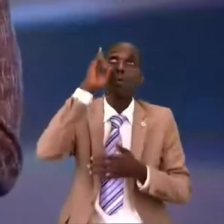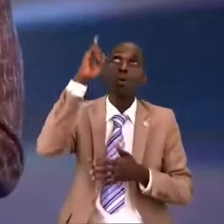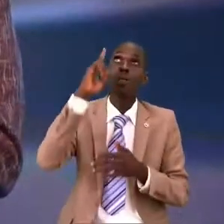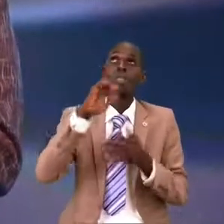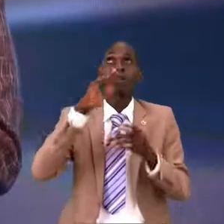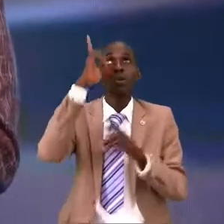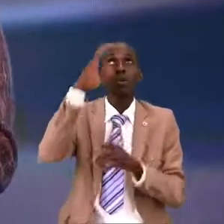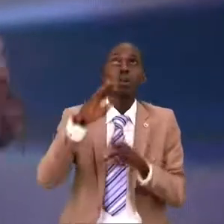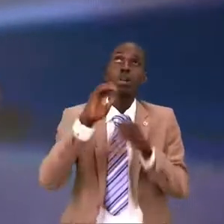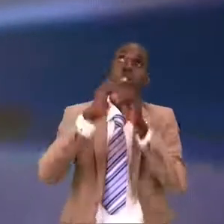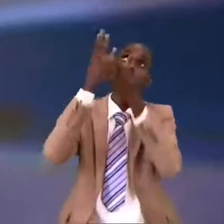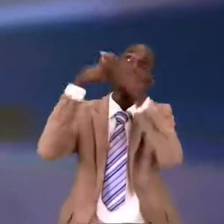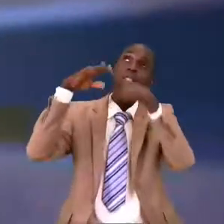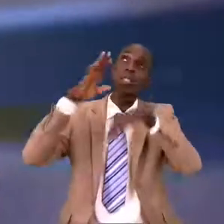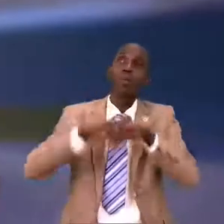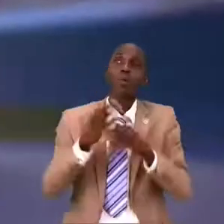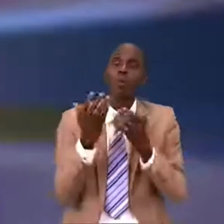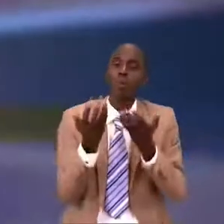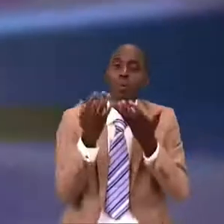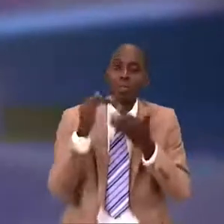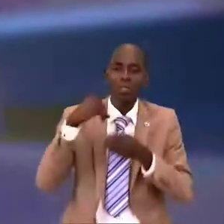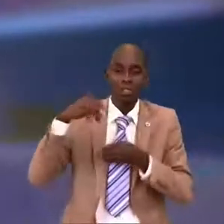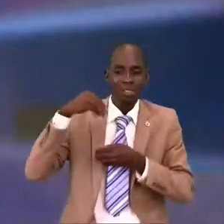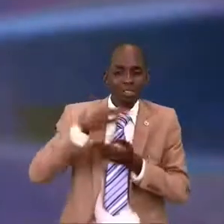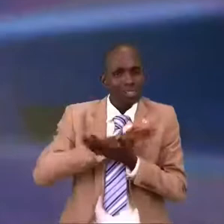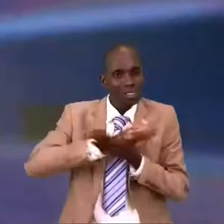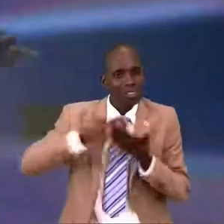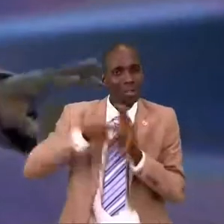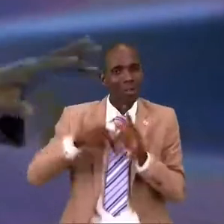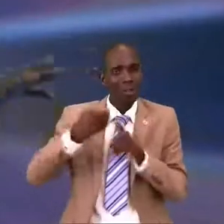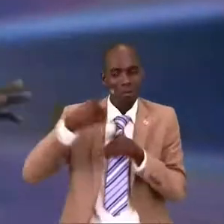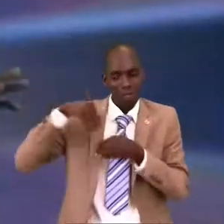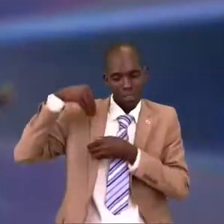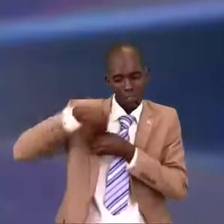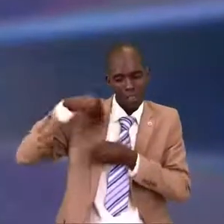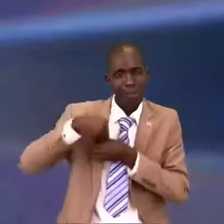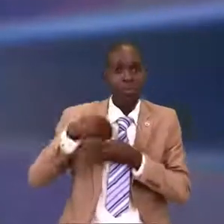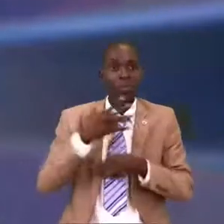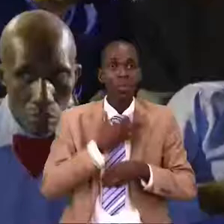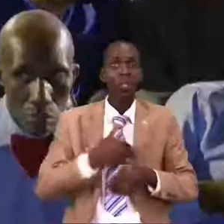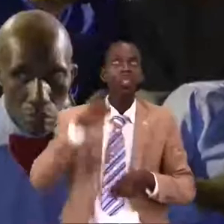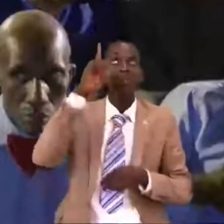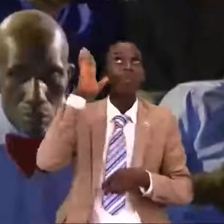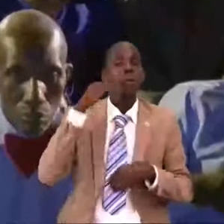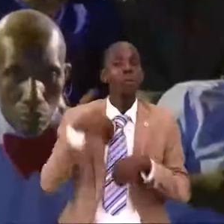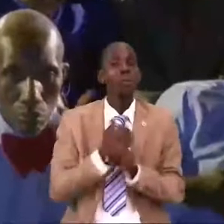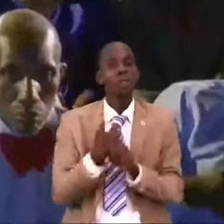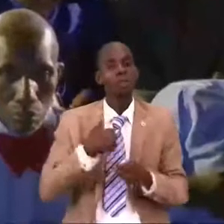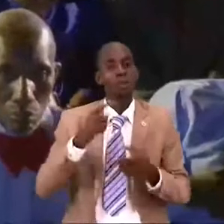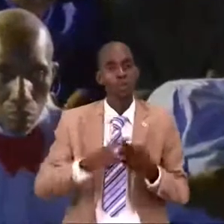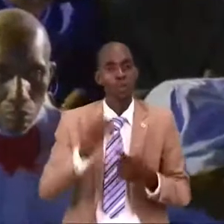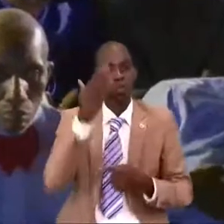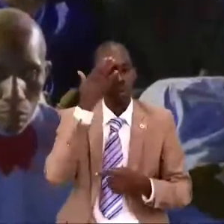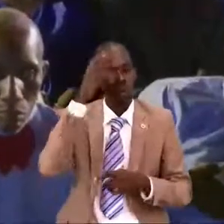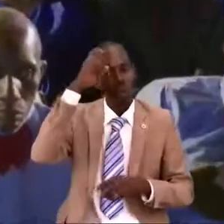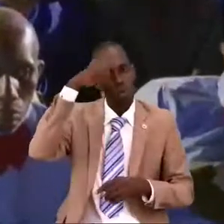partie, fais donc pénétrer la sagesse au-dedans de moi. Verset 9 dit, purifie-moi, il dit je